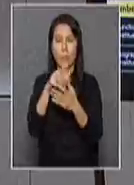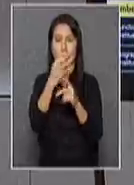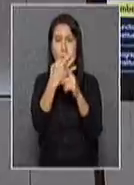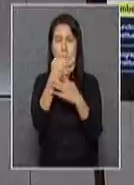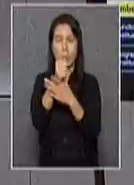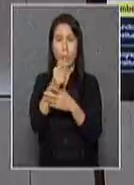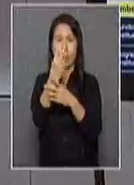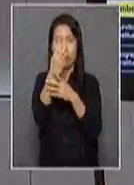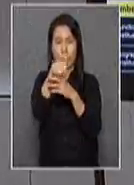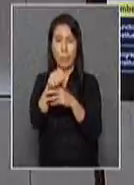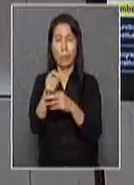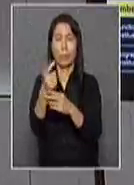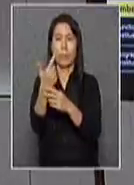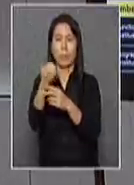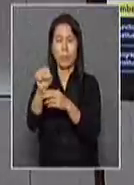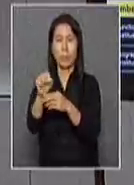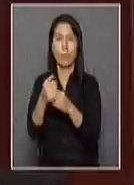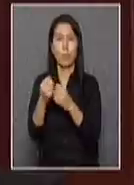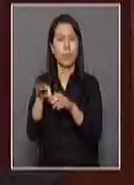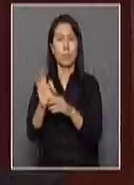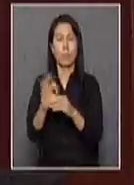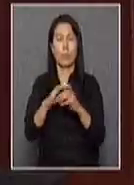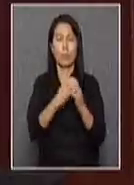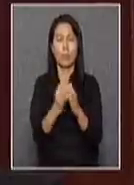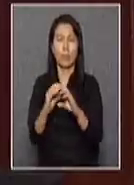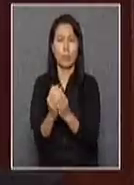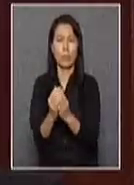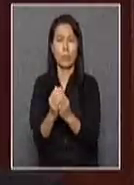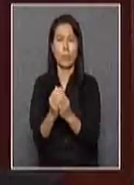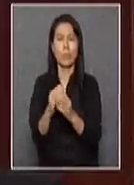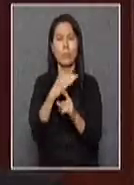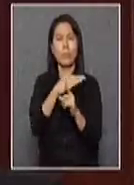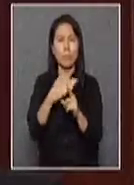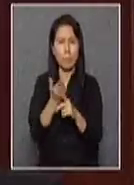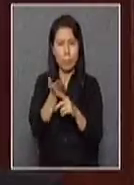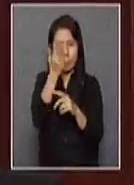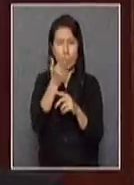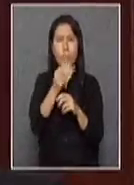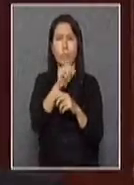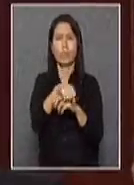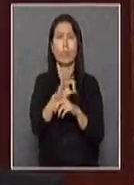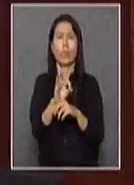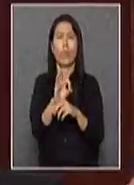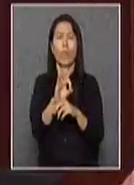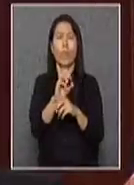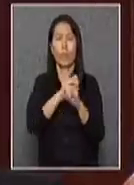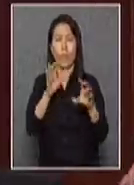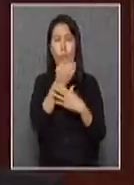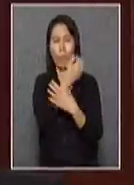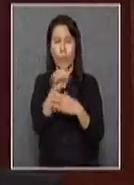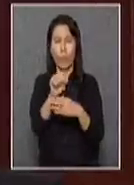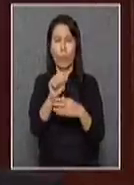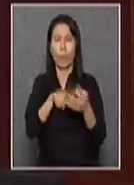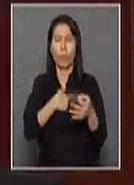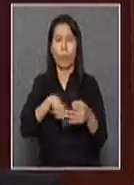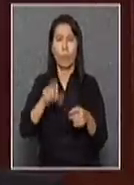成，8位反對，冇人棄權。議題未獲得兩部分在席委員分別以過半數贊成，我宣布修正案被否決。